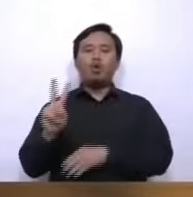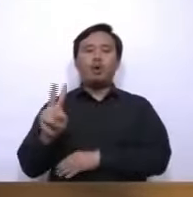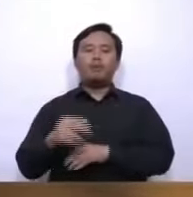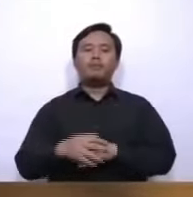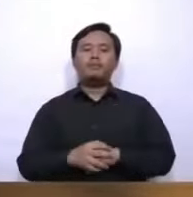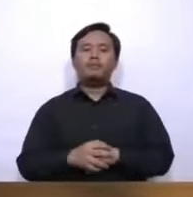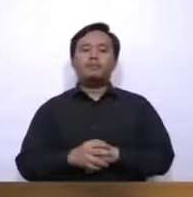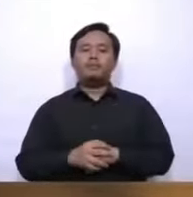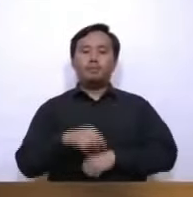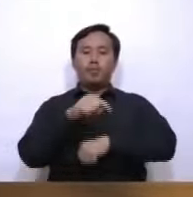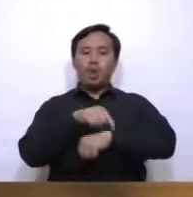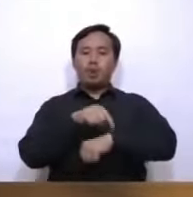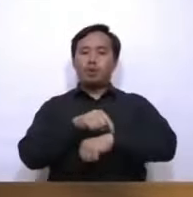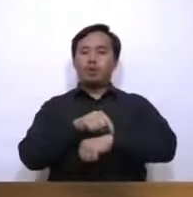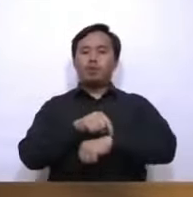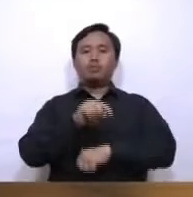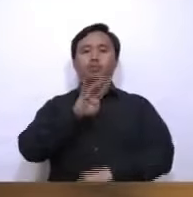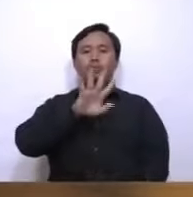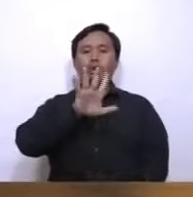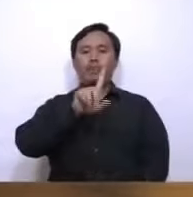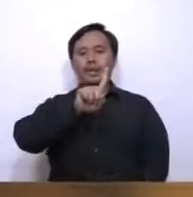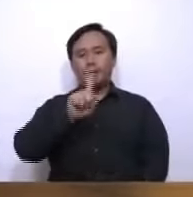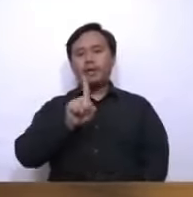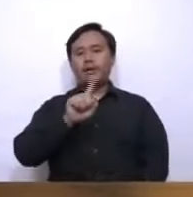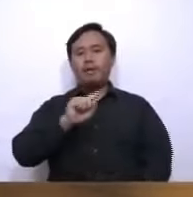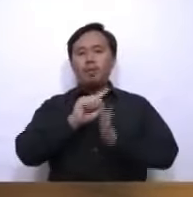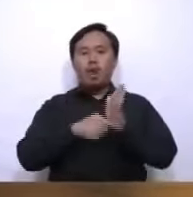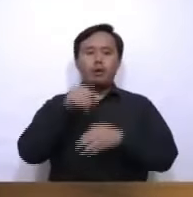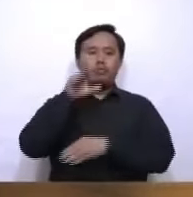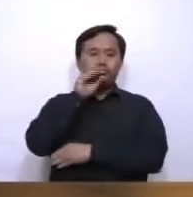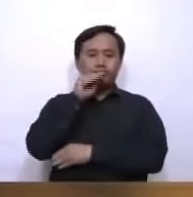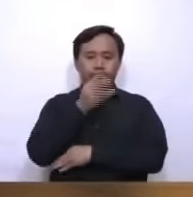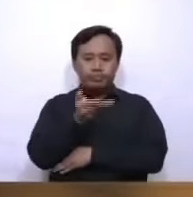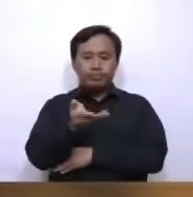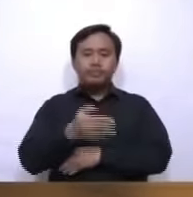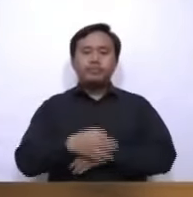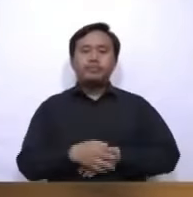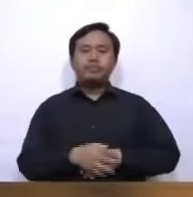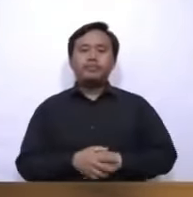2. Waktu Anda 45 detik dimulai saat Anda berbicara. Silakan.